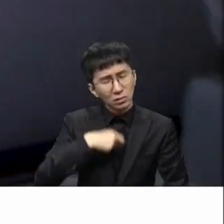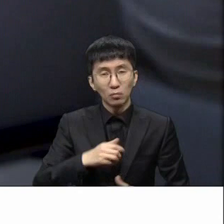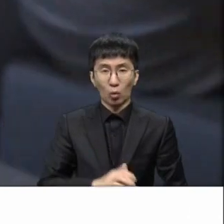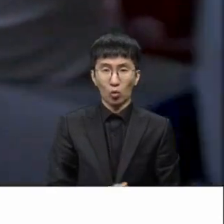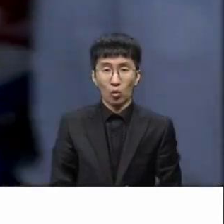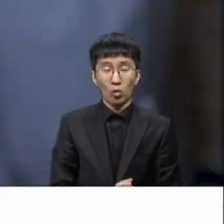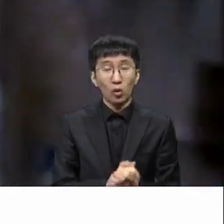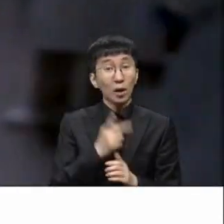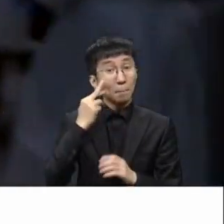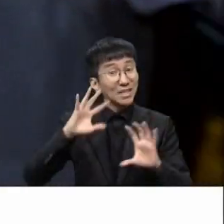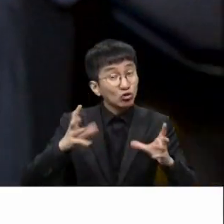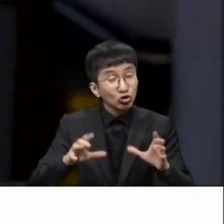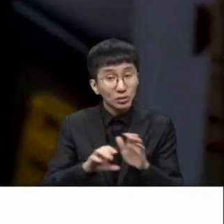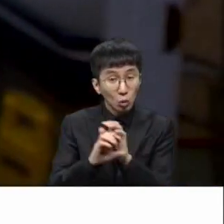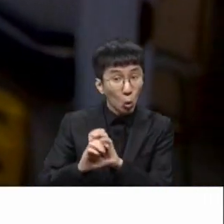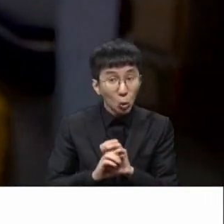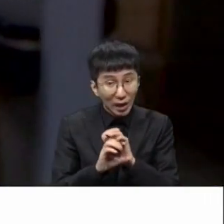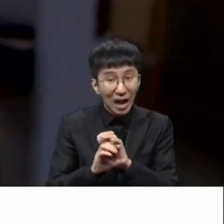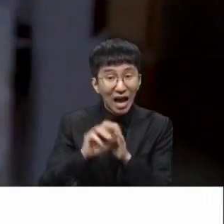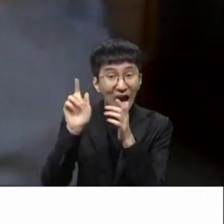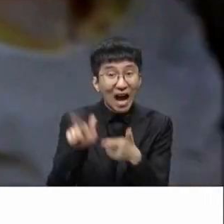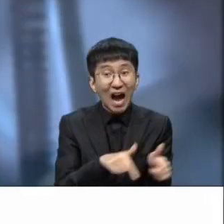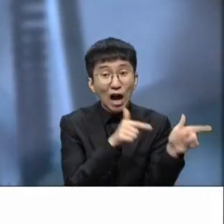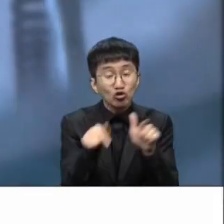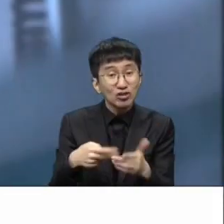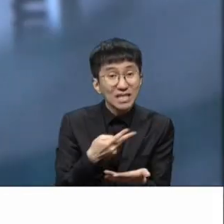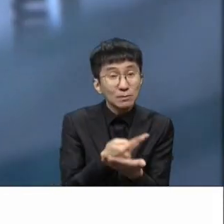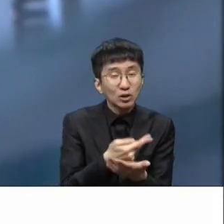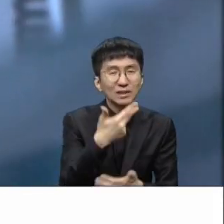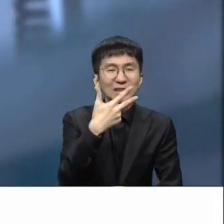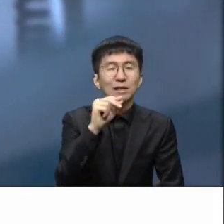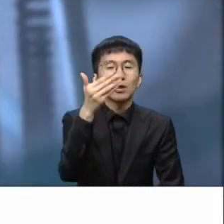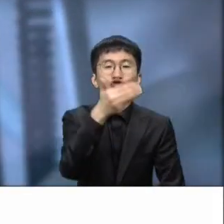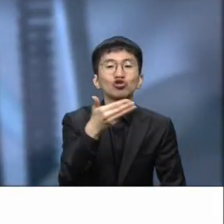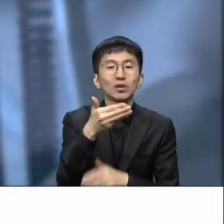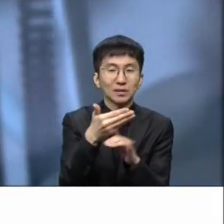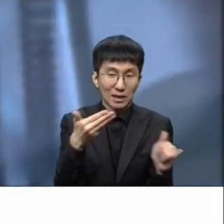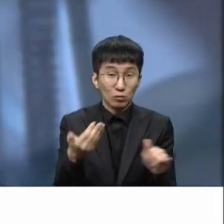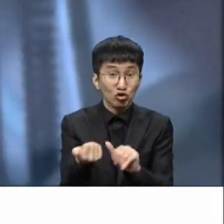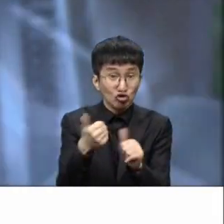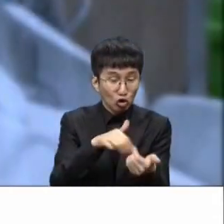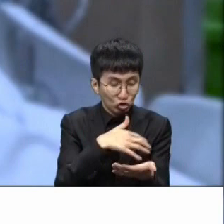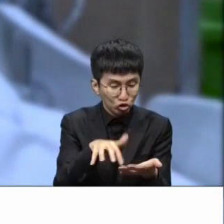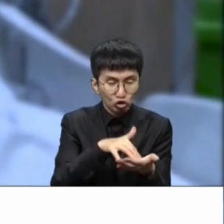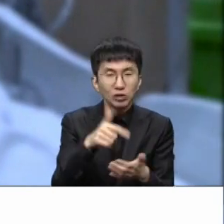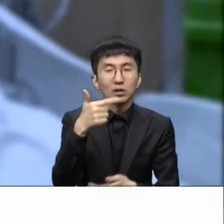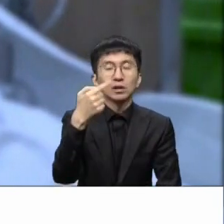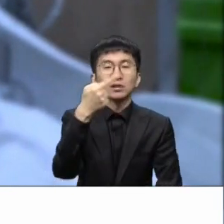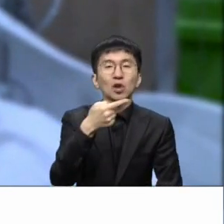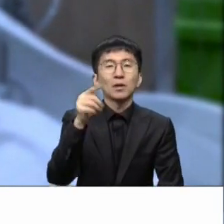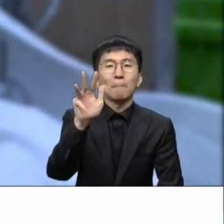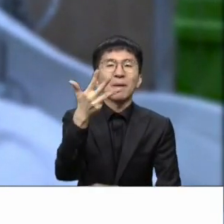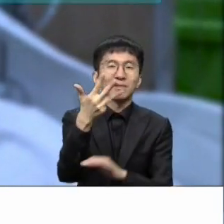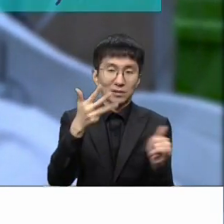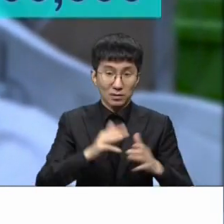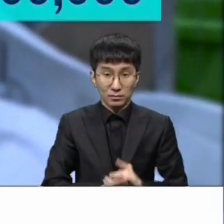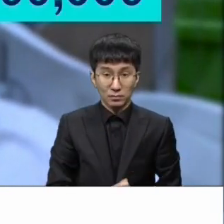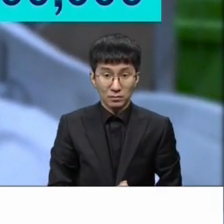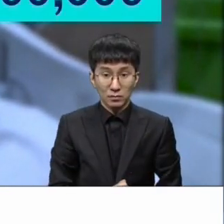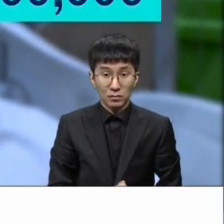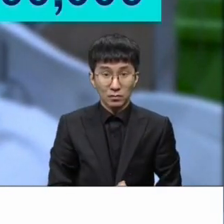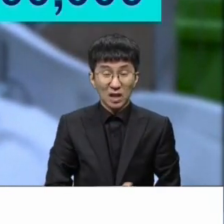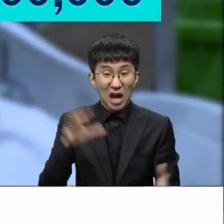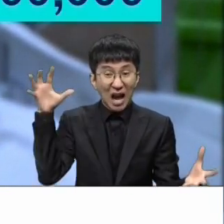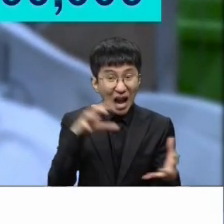미국의 코로나19는 이제 하루 입원 7만 9천 명, 사망자는 1,800명이 됐습니다. 누적